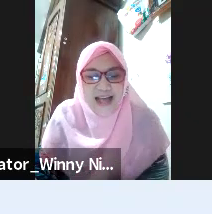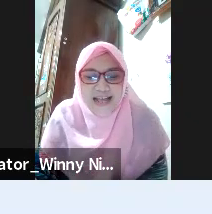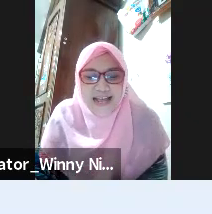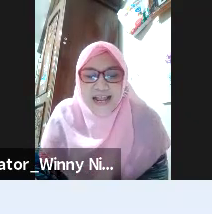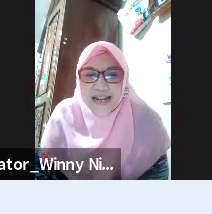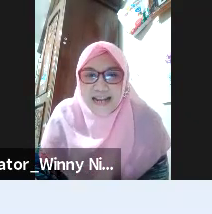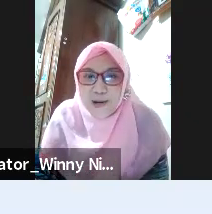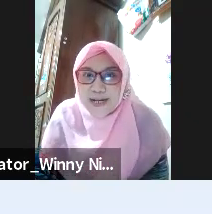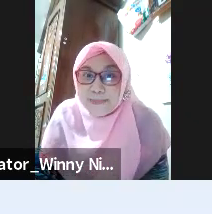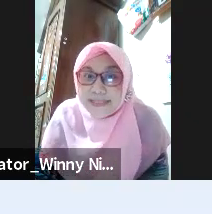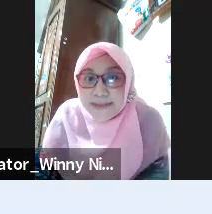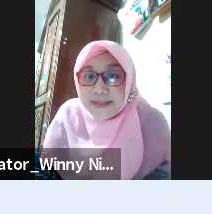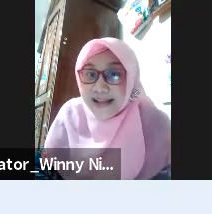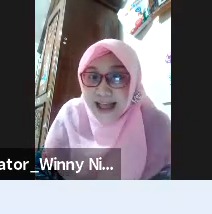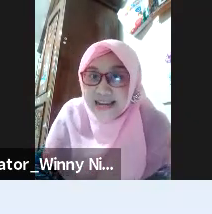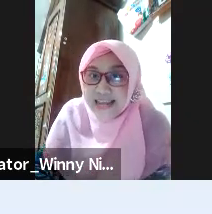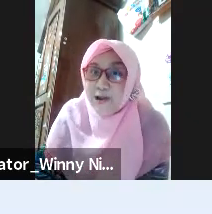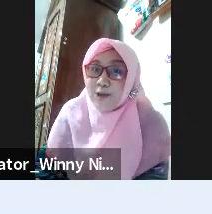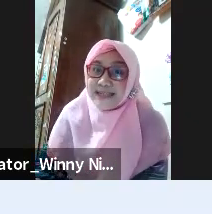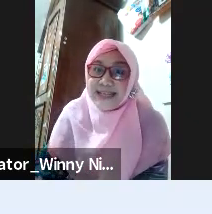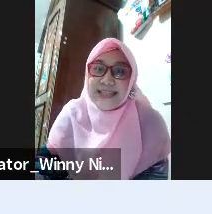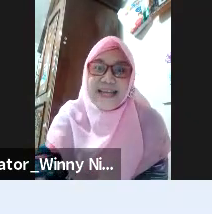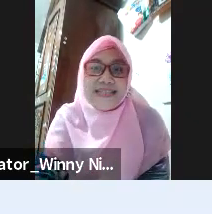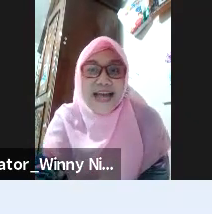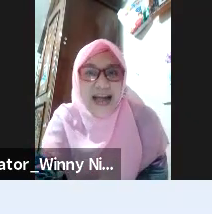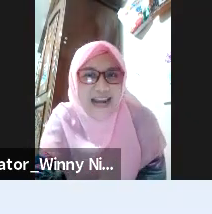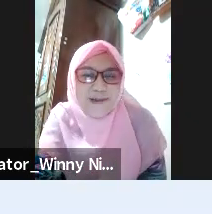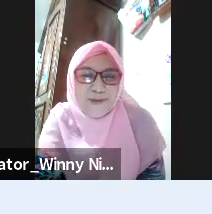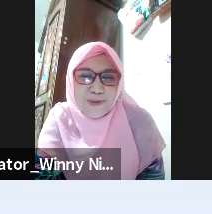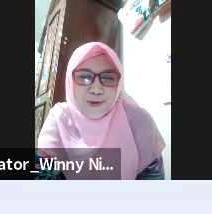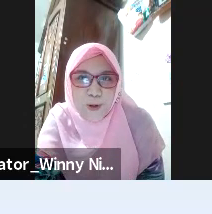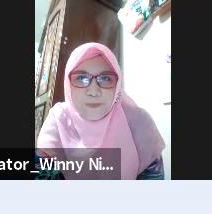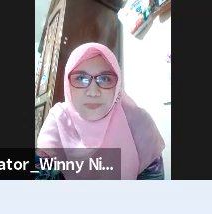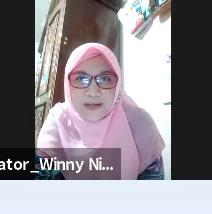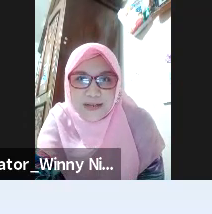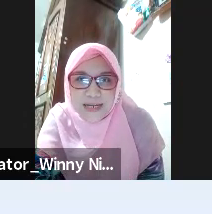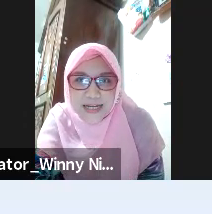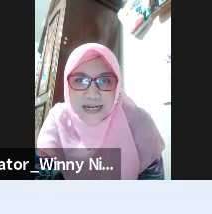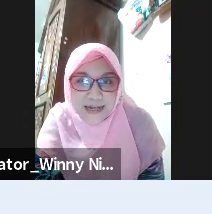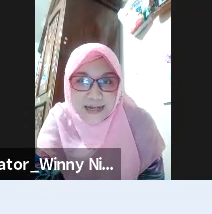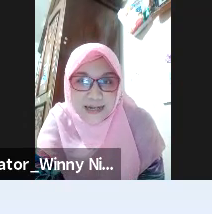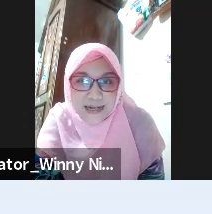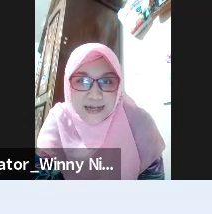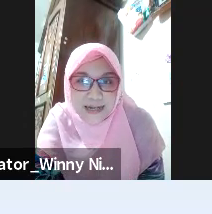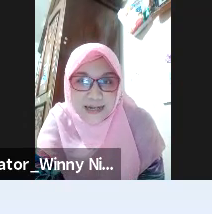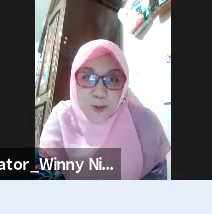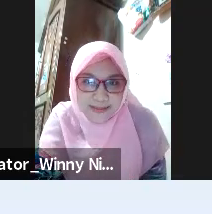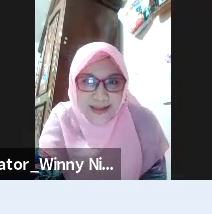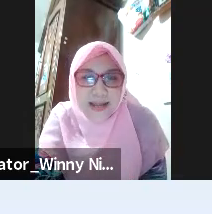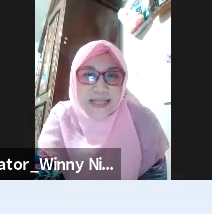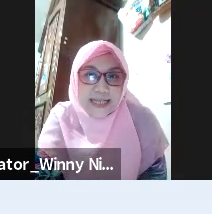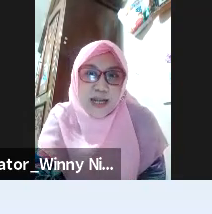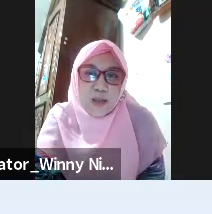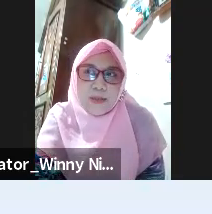materinya. Lalu bisa bertanya di kolom chat yang telah disediakan untuk kolom chat atau kolom